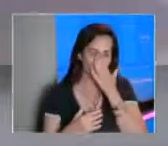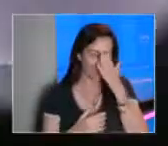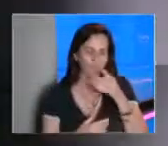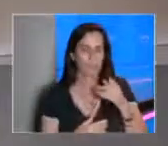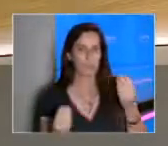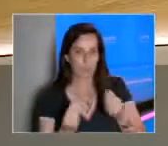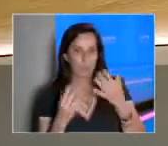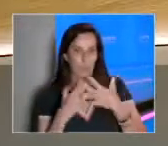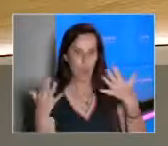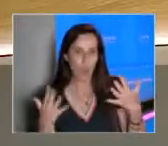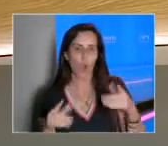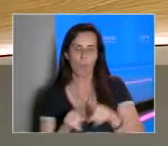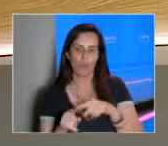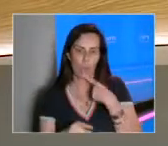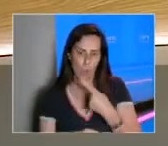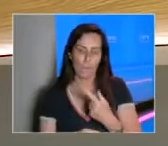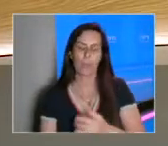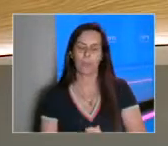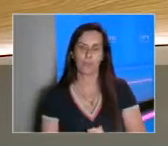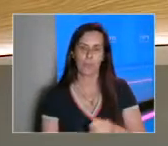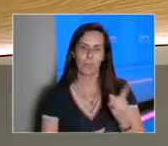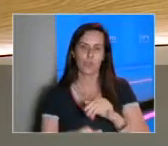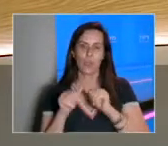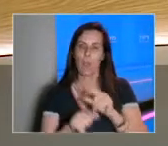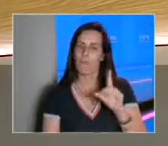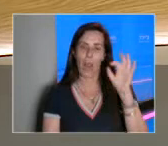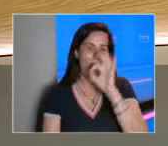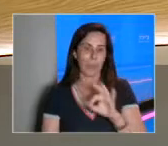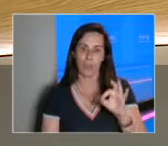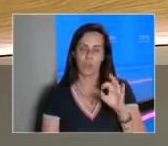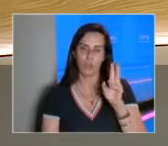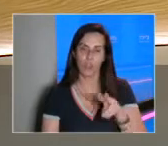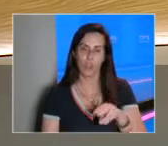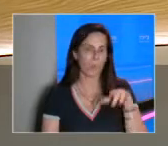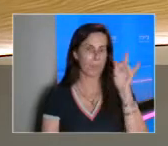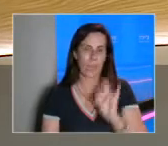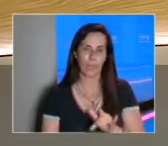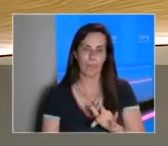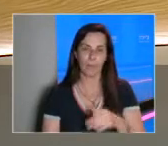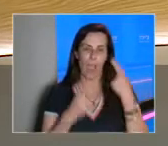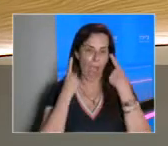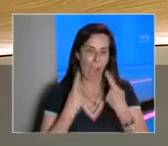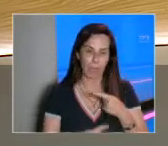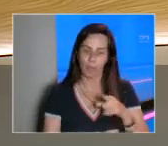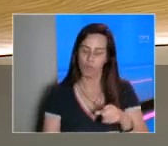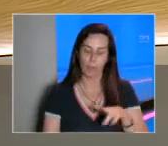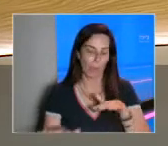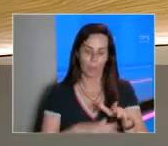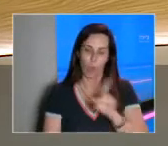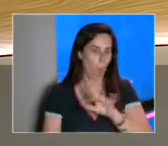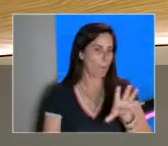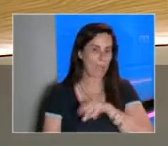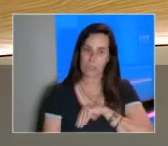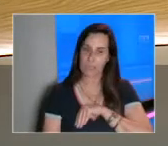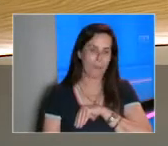זה צעד ענק, כמו שאת אומרת, למי שתומך, אבל עדיין יש מי שמתנגדים, החרדים שהם בקואליציה לא